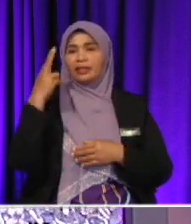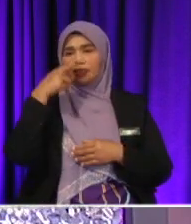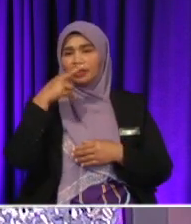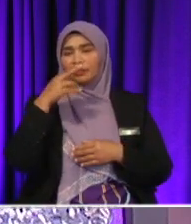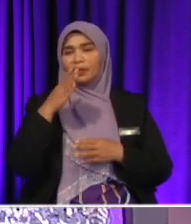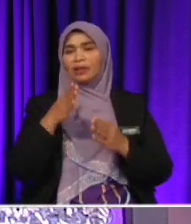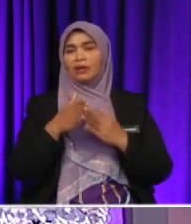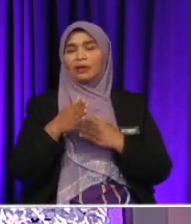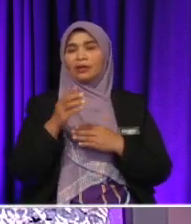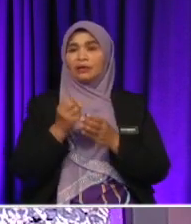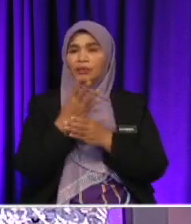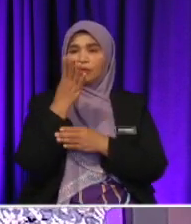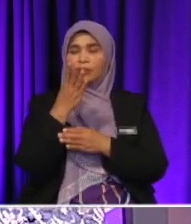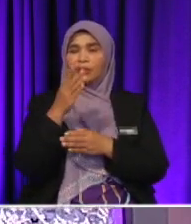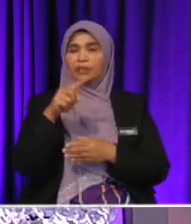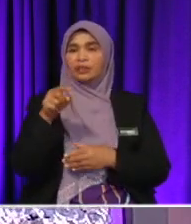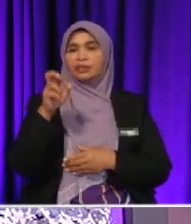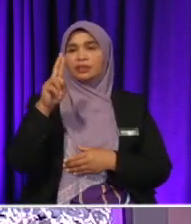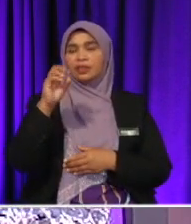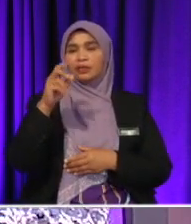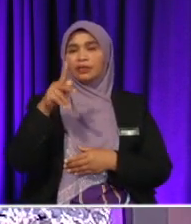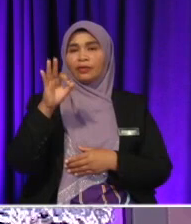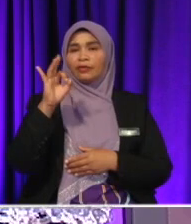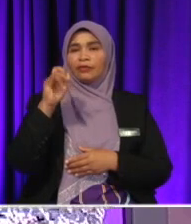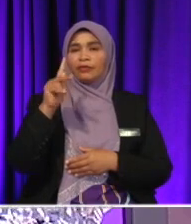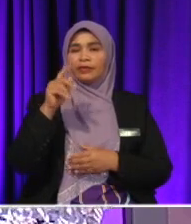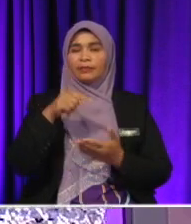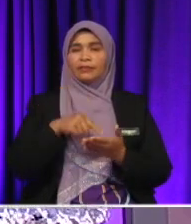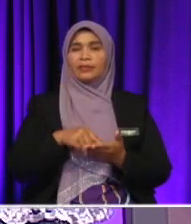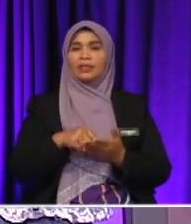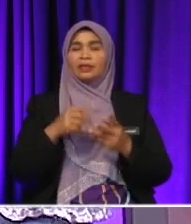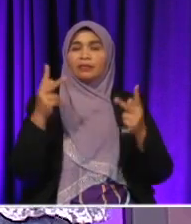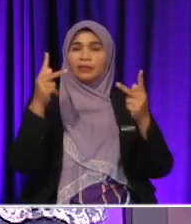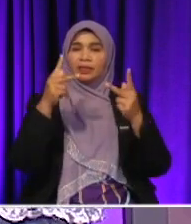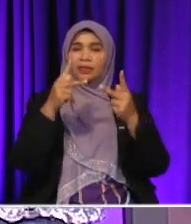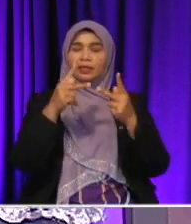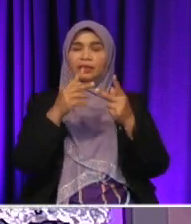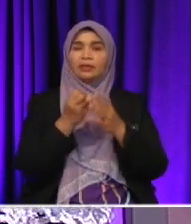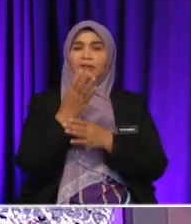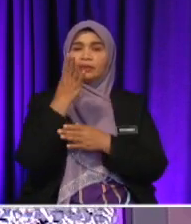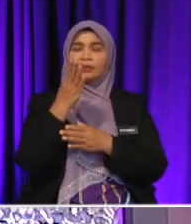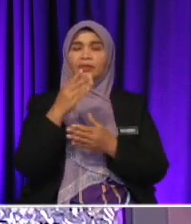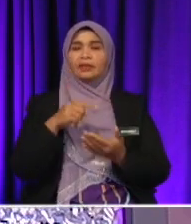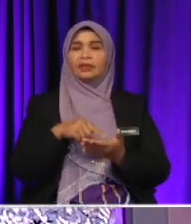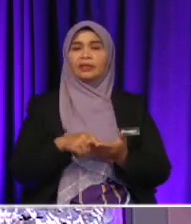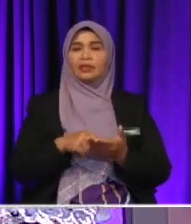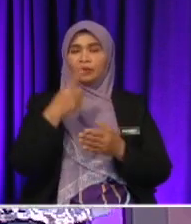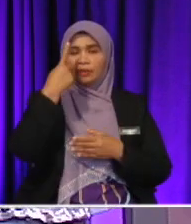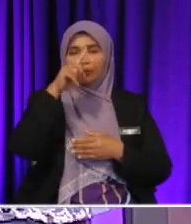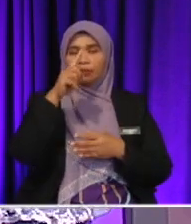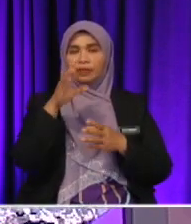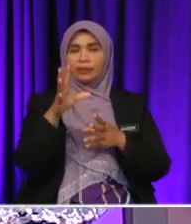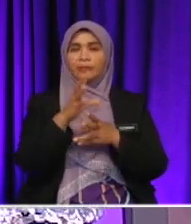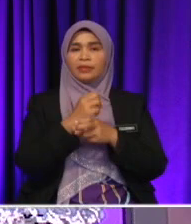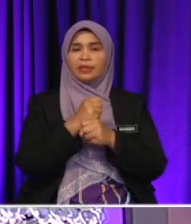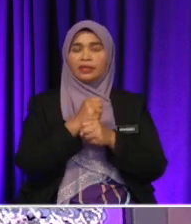zerofit ini sebenarnya Oke jadi kita akan lihat penyesuaian tumbuhan zerofit ini untuk mendapatkan